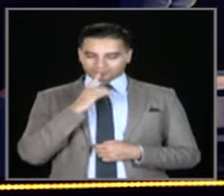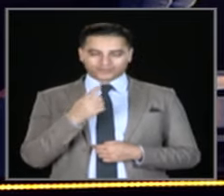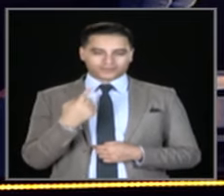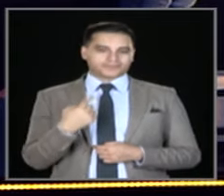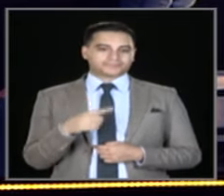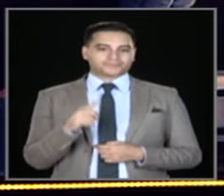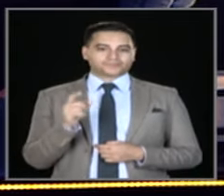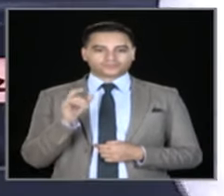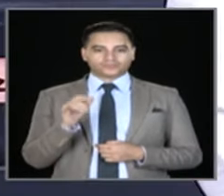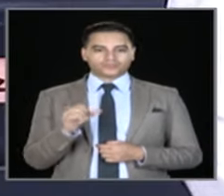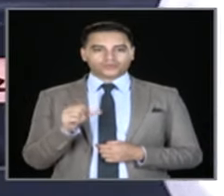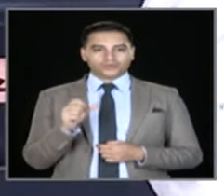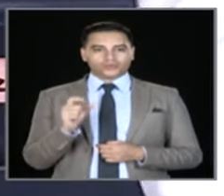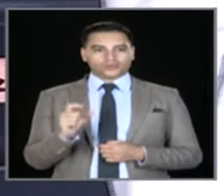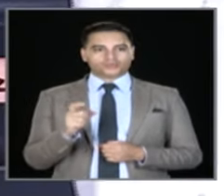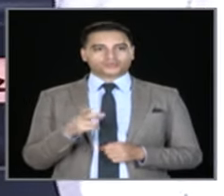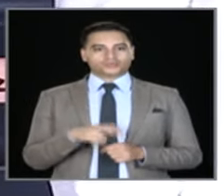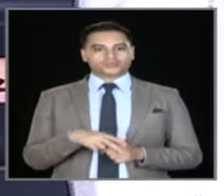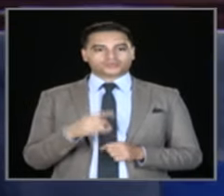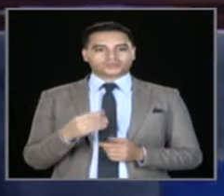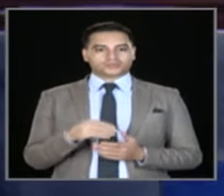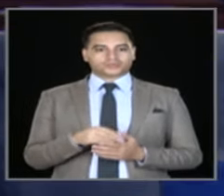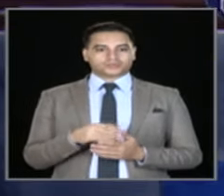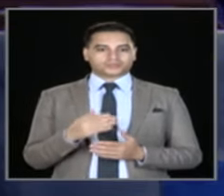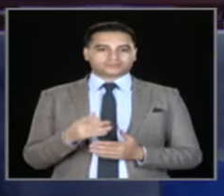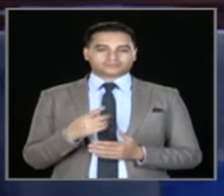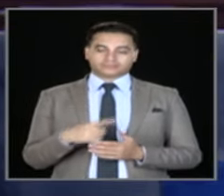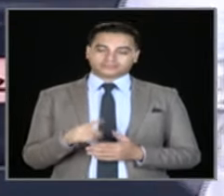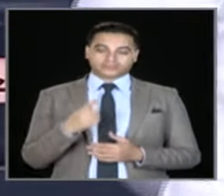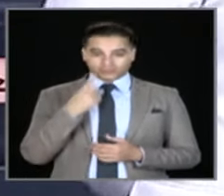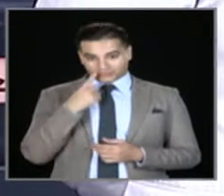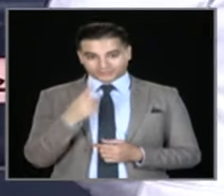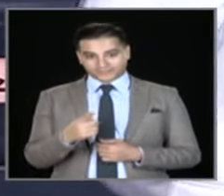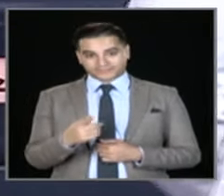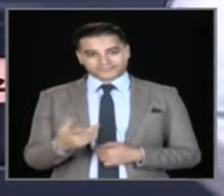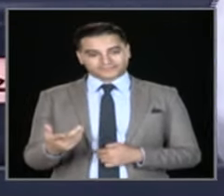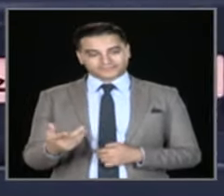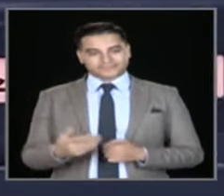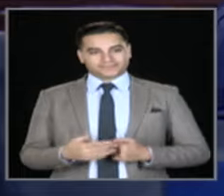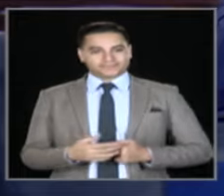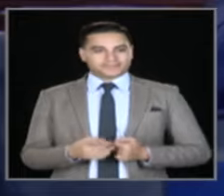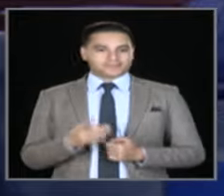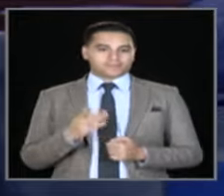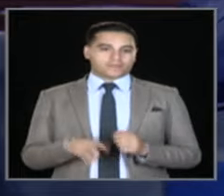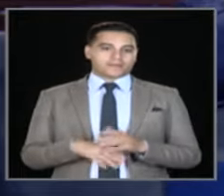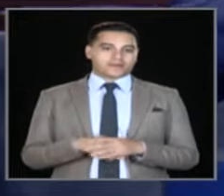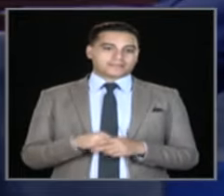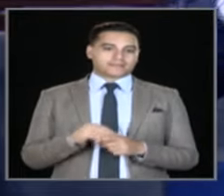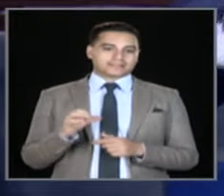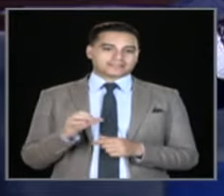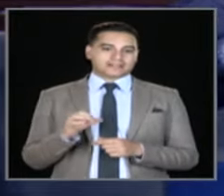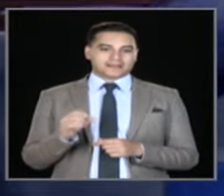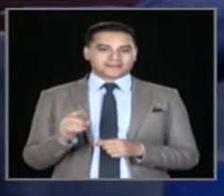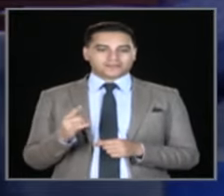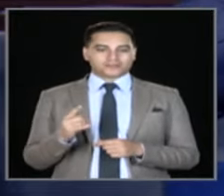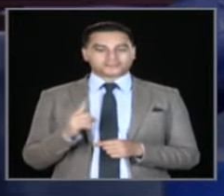النيون انا كويس انا انا عارف 10 با ايوه شفت شفت يعني كان ممكن تسعه من ع ولكن